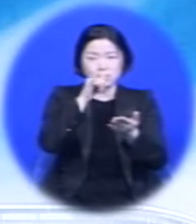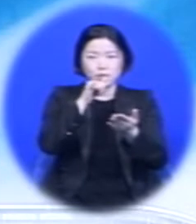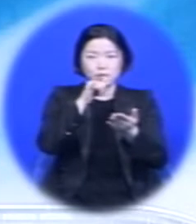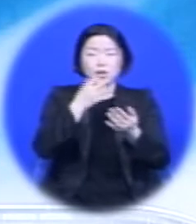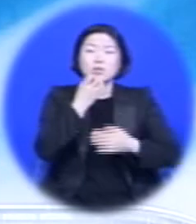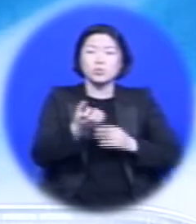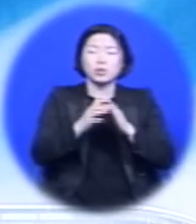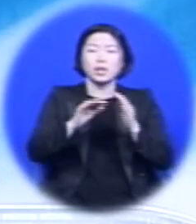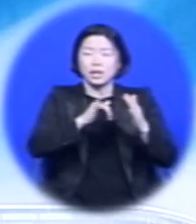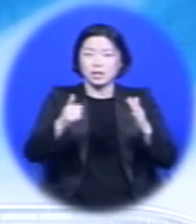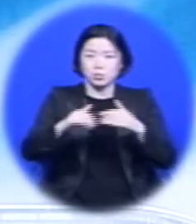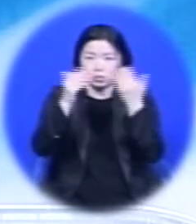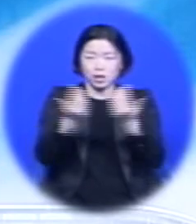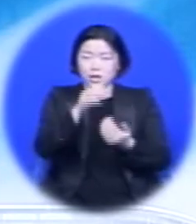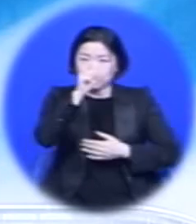사람들끼리만 모여 산 겁니까?